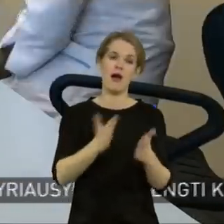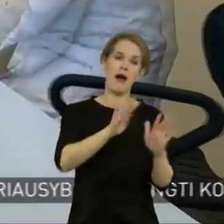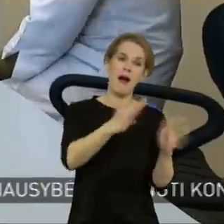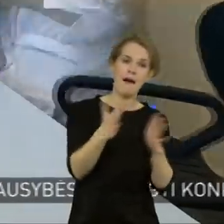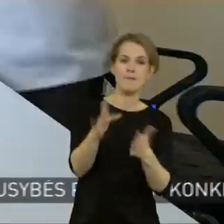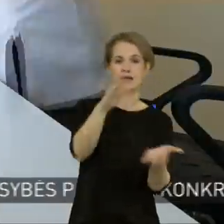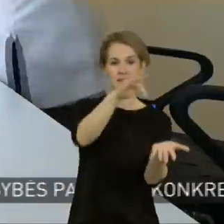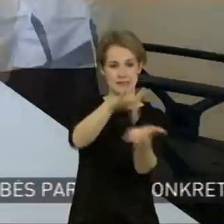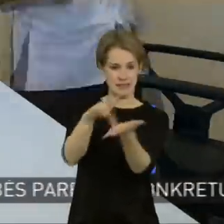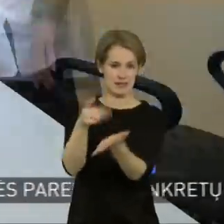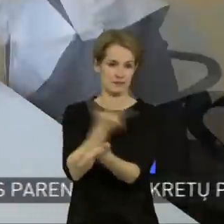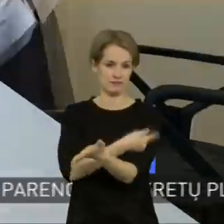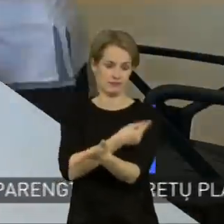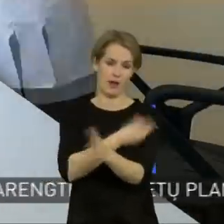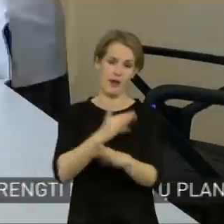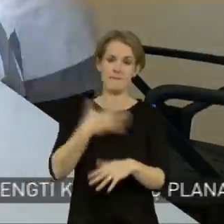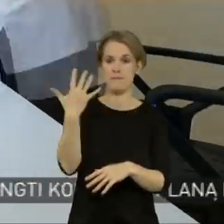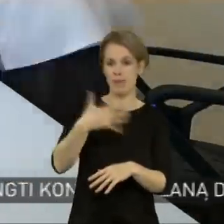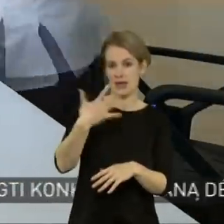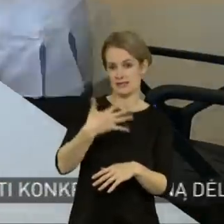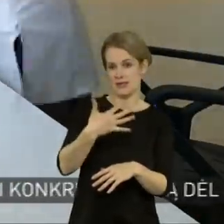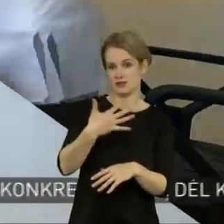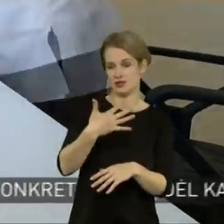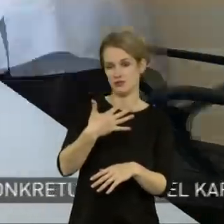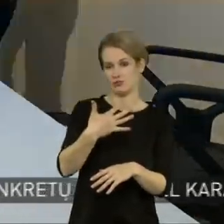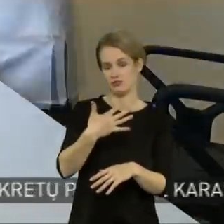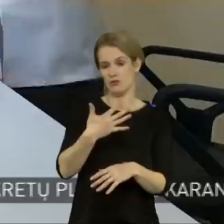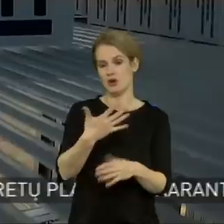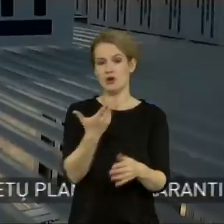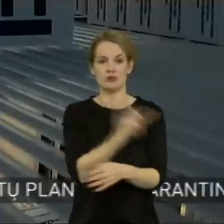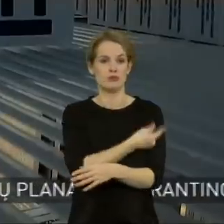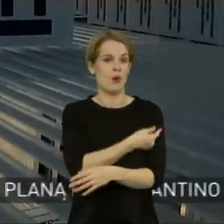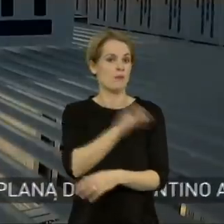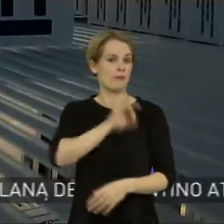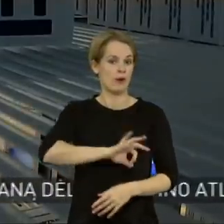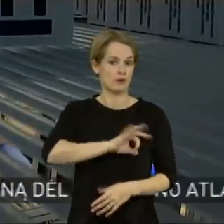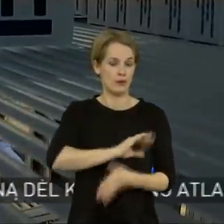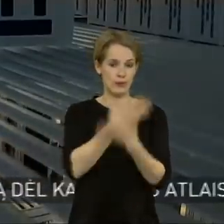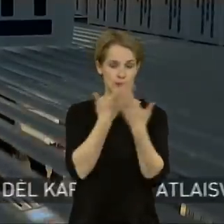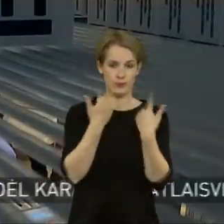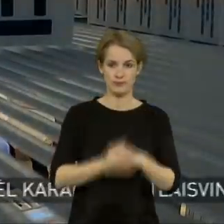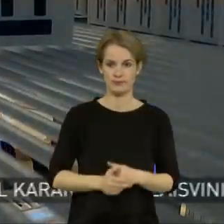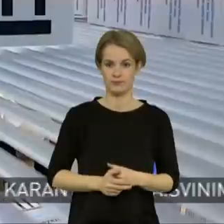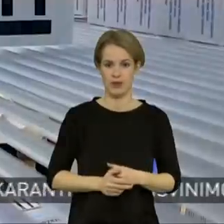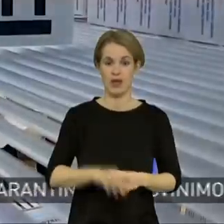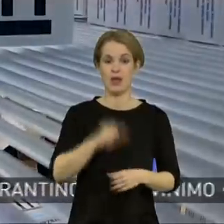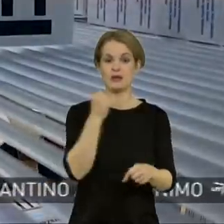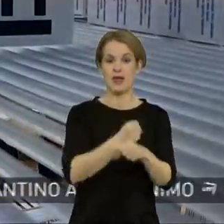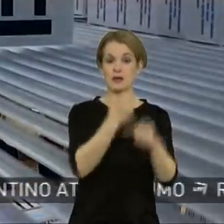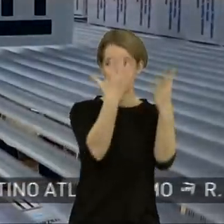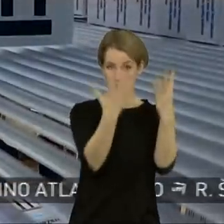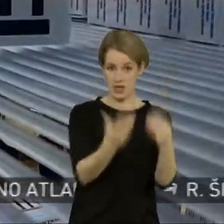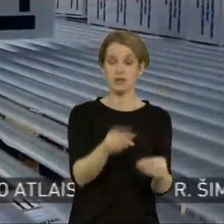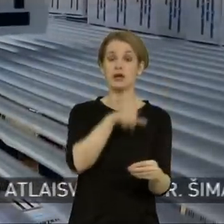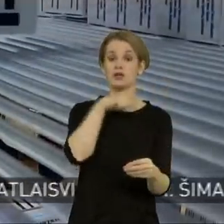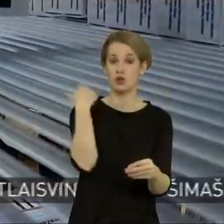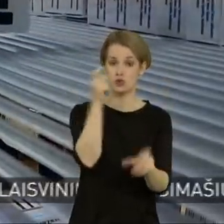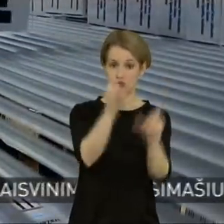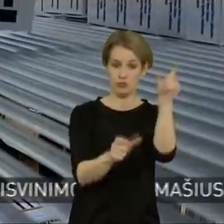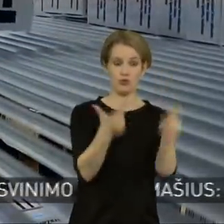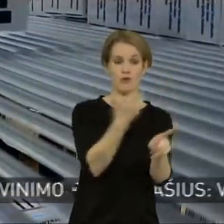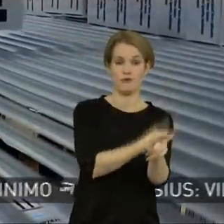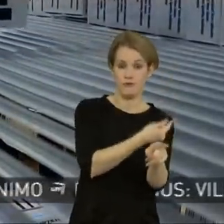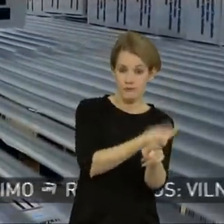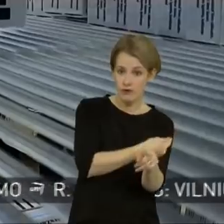50 tūkstančių vakcinų dozių. Nors skiepijimo apimtys darbo dienomis išaugusios, savaitgaliais gerokai krenta. Būna paskiepijami vos